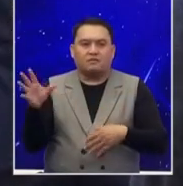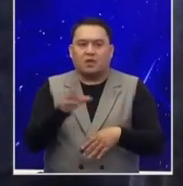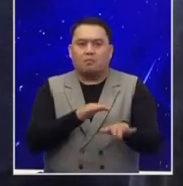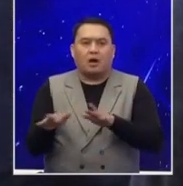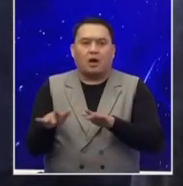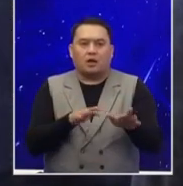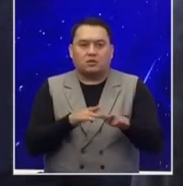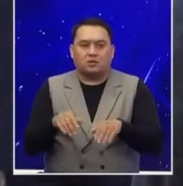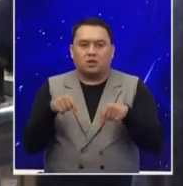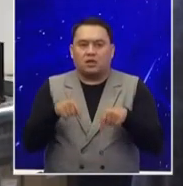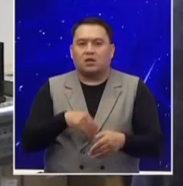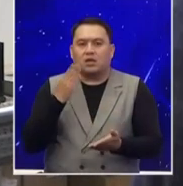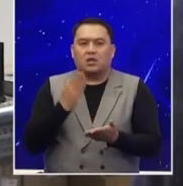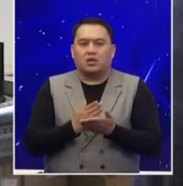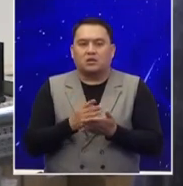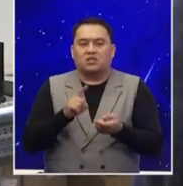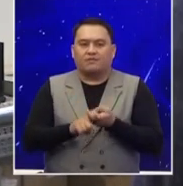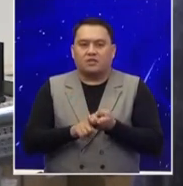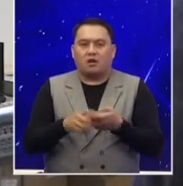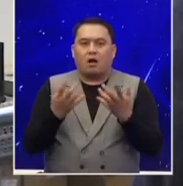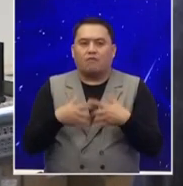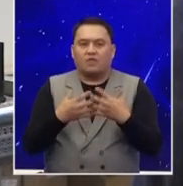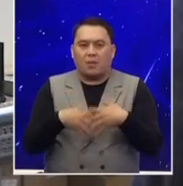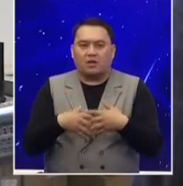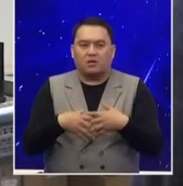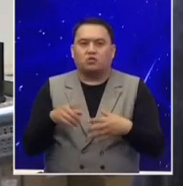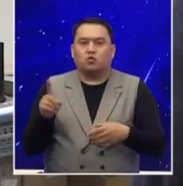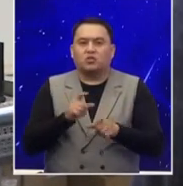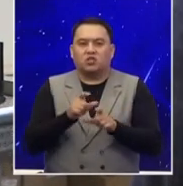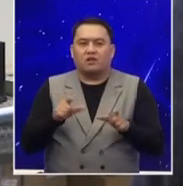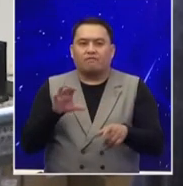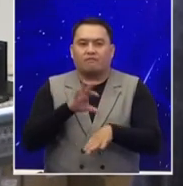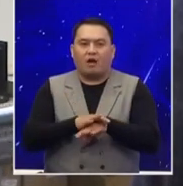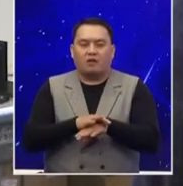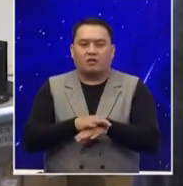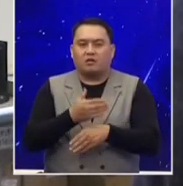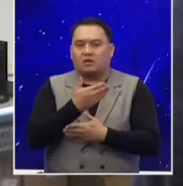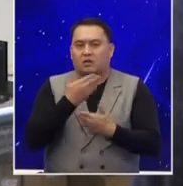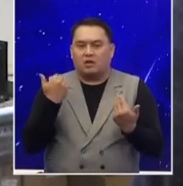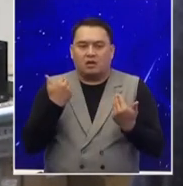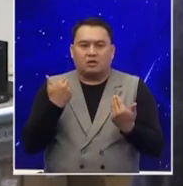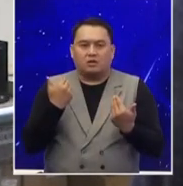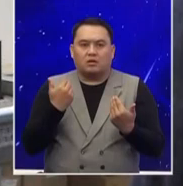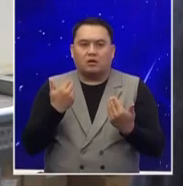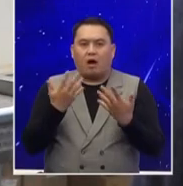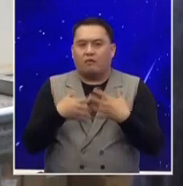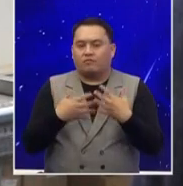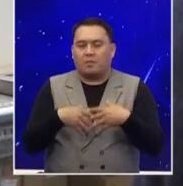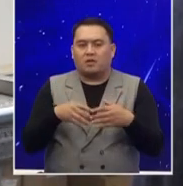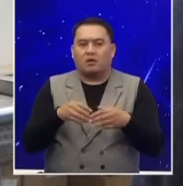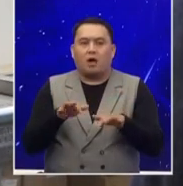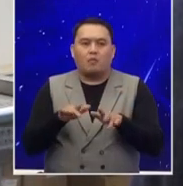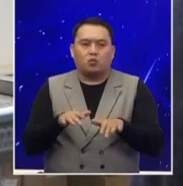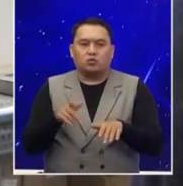процессы, которые на ней есть, они завязаны на автоматике. То есть человеческий фактор там фактически отсутствует. И